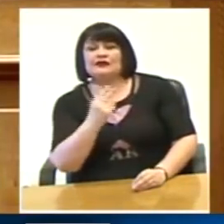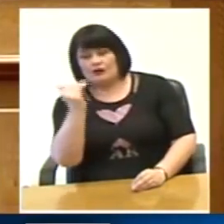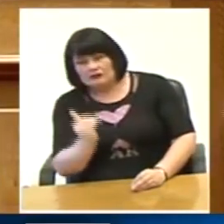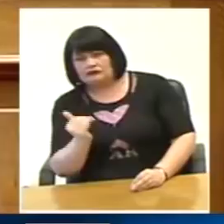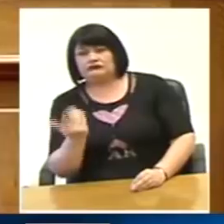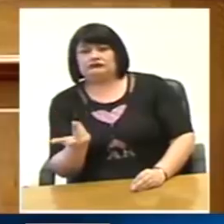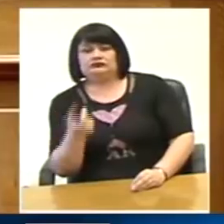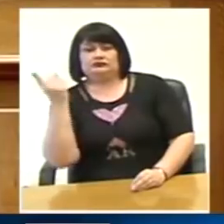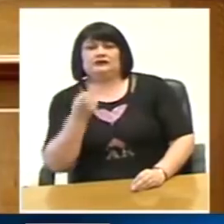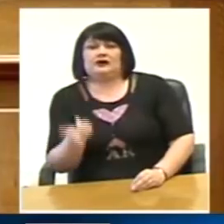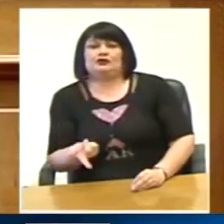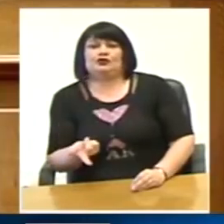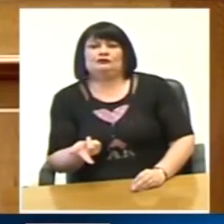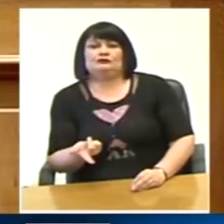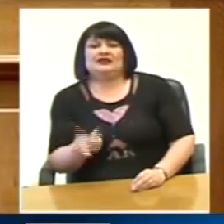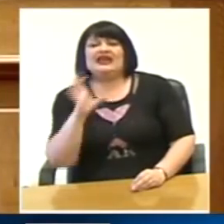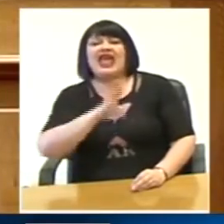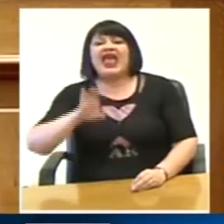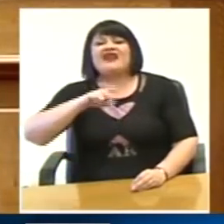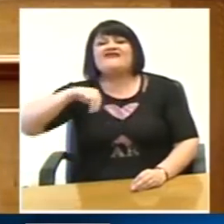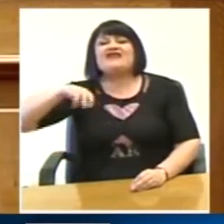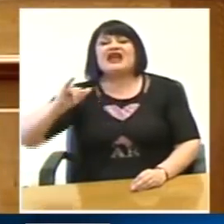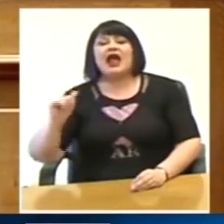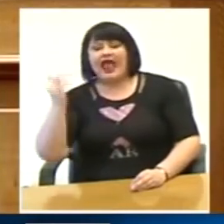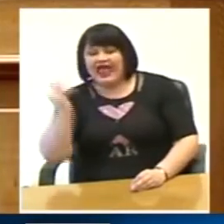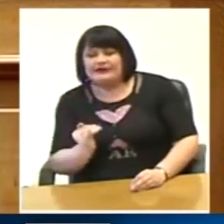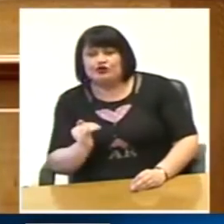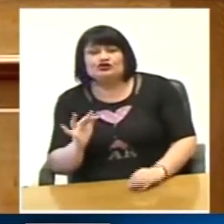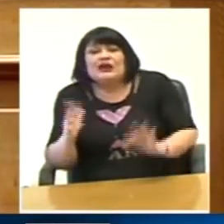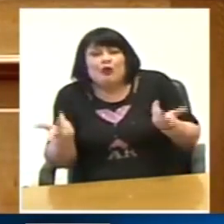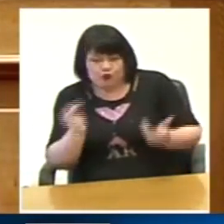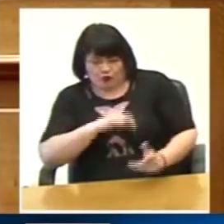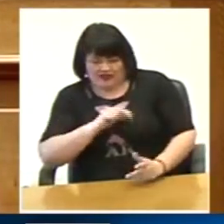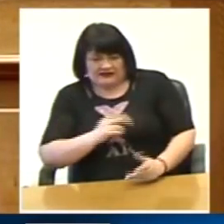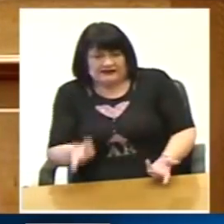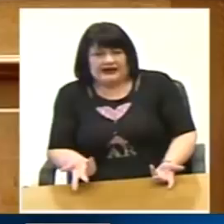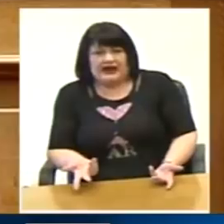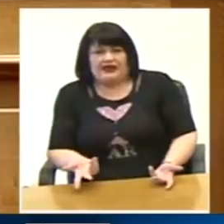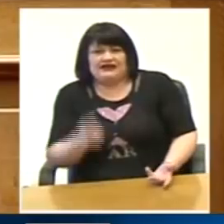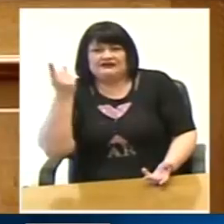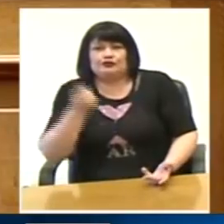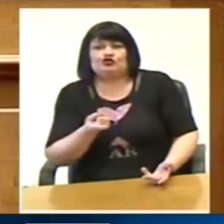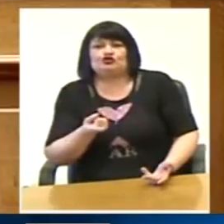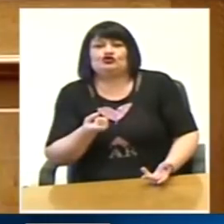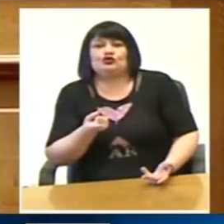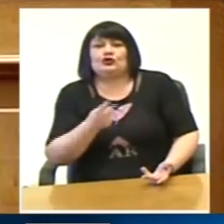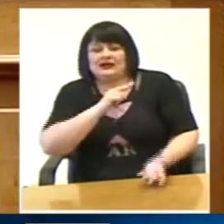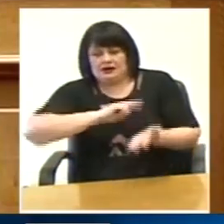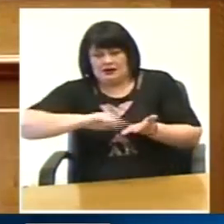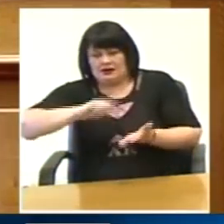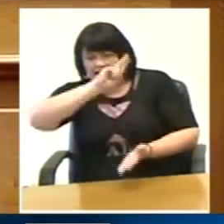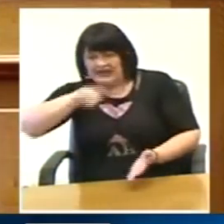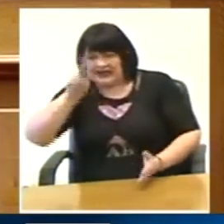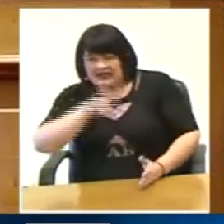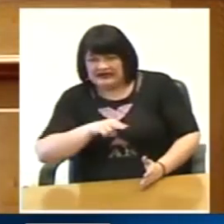από την έκπτωση που θα σου δώσει στον έμφυα ή από την κατάργηση της κοινωνικής εισφοράς αλληλεγγύης. Διάλεξε ποια